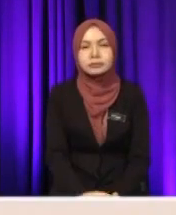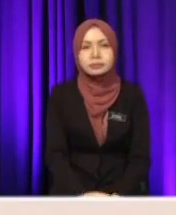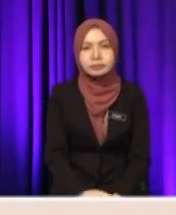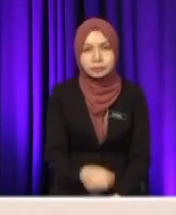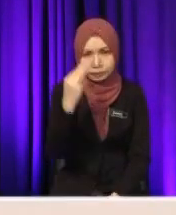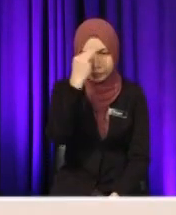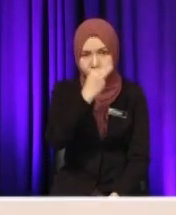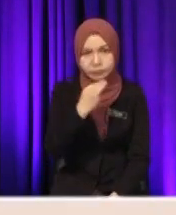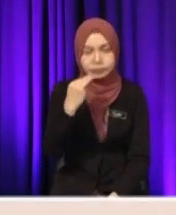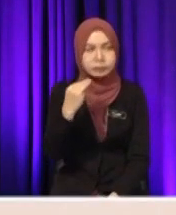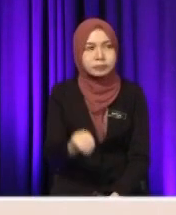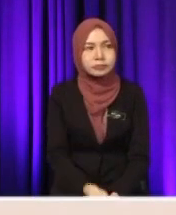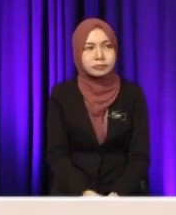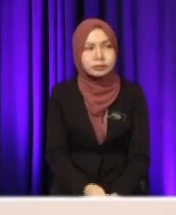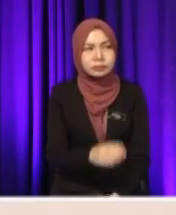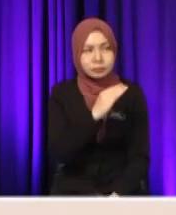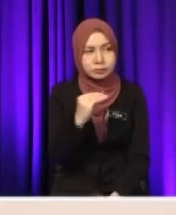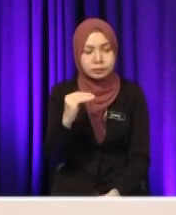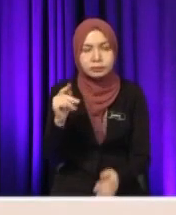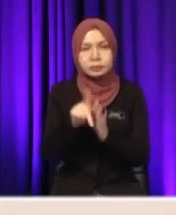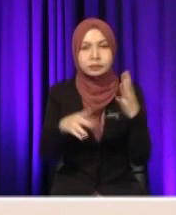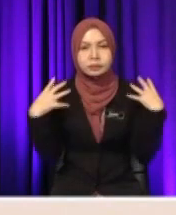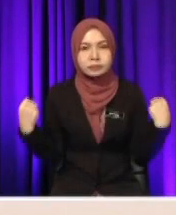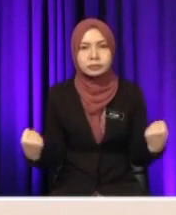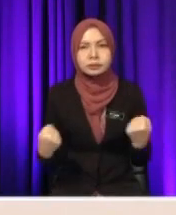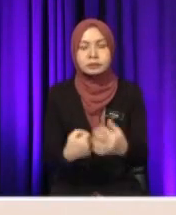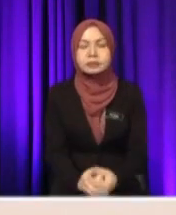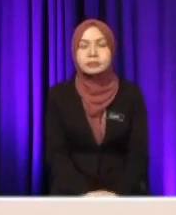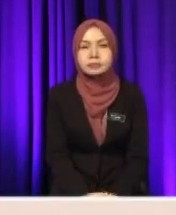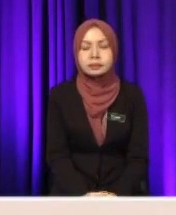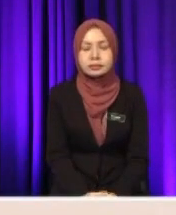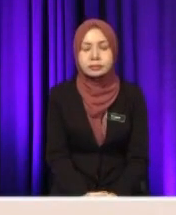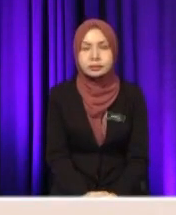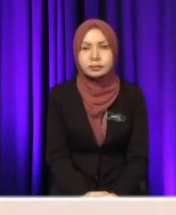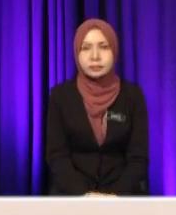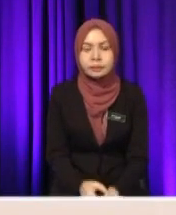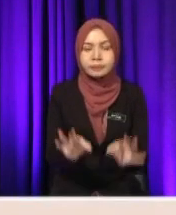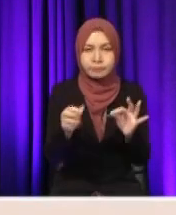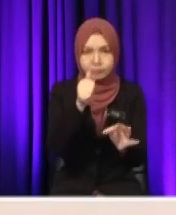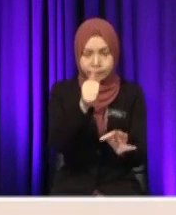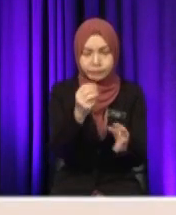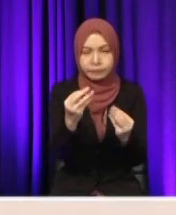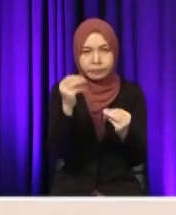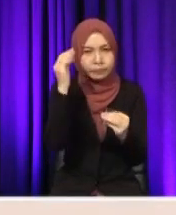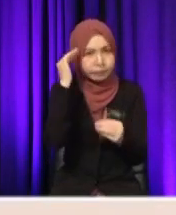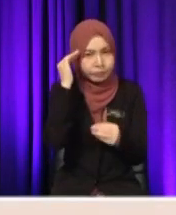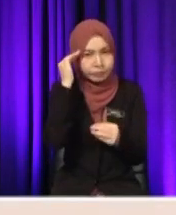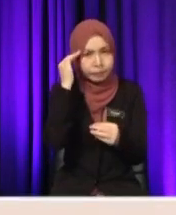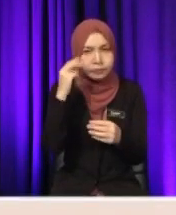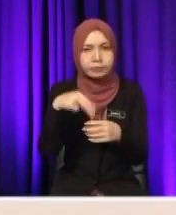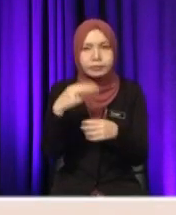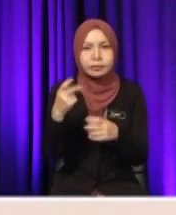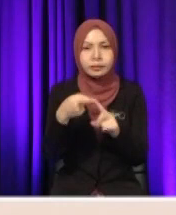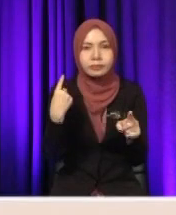betul ada. Itu kebanyakannya hasilnya daripada minyak sawit. Dan Chris nak tahu, daripada penghasilan semua penjagaan